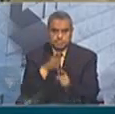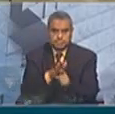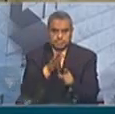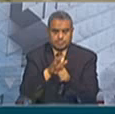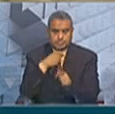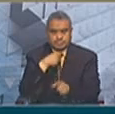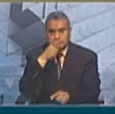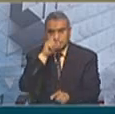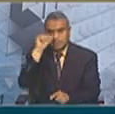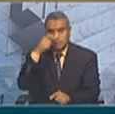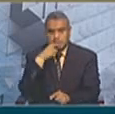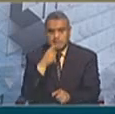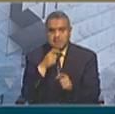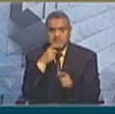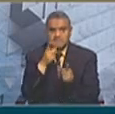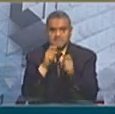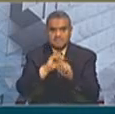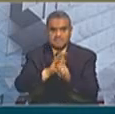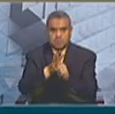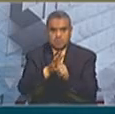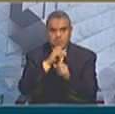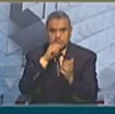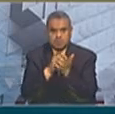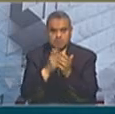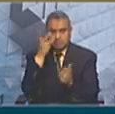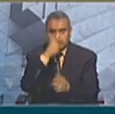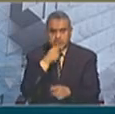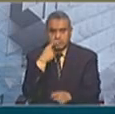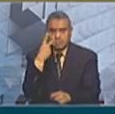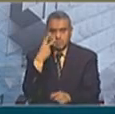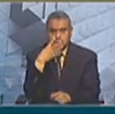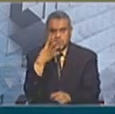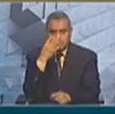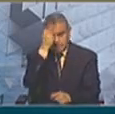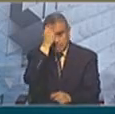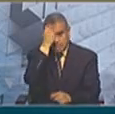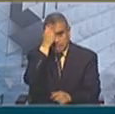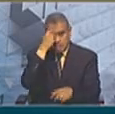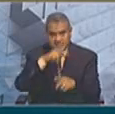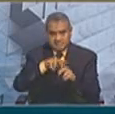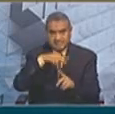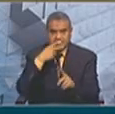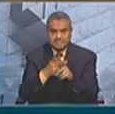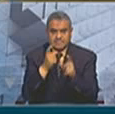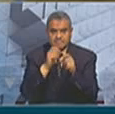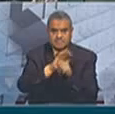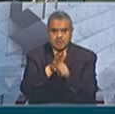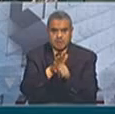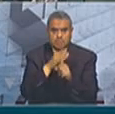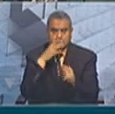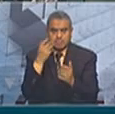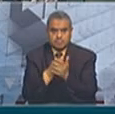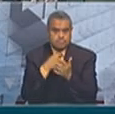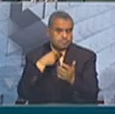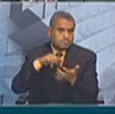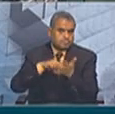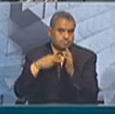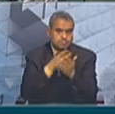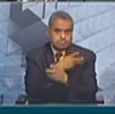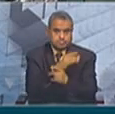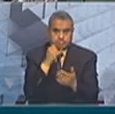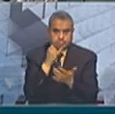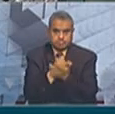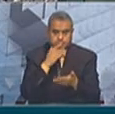بكوفيد 19، إذ لقي نحو 42 ألف شخص حتفهم بالفيروس، فستخضع بقاع